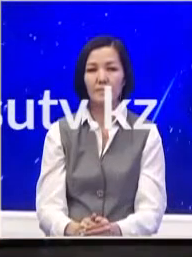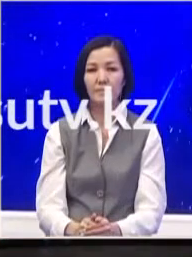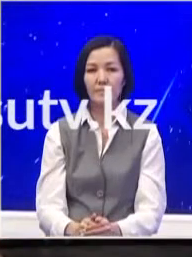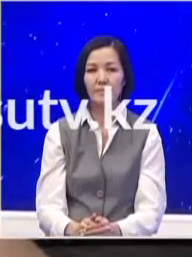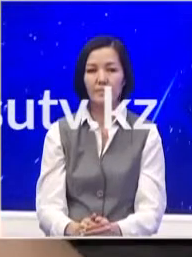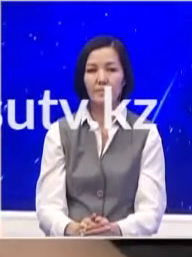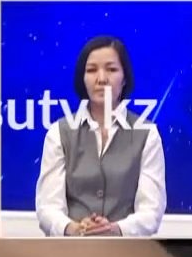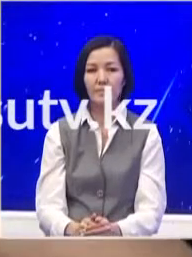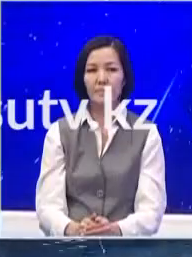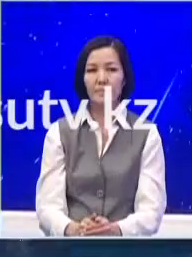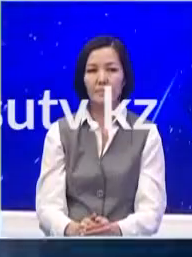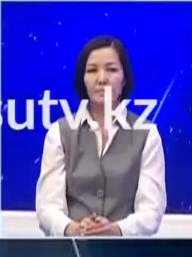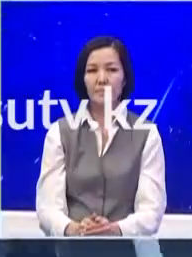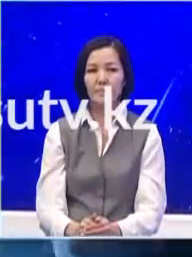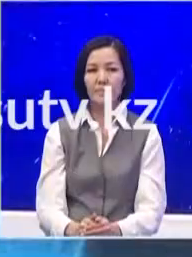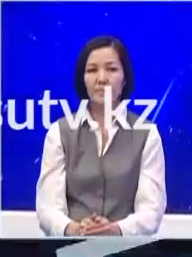шындықты мойындайды барлығы.